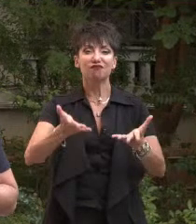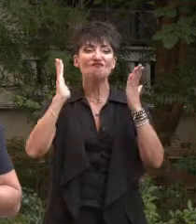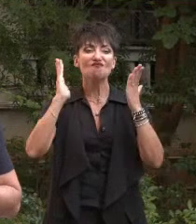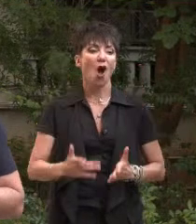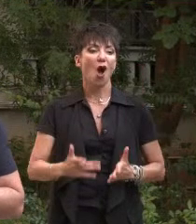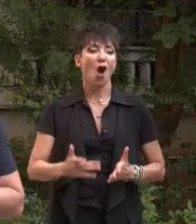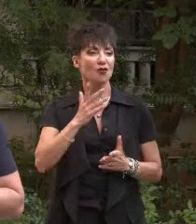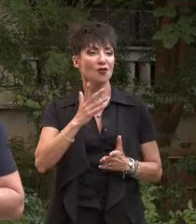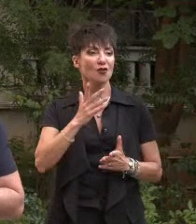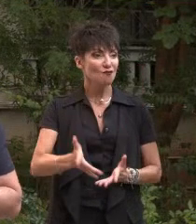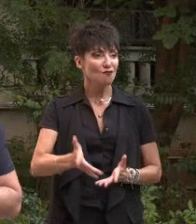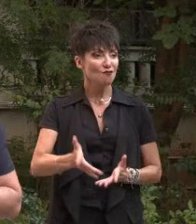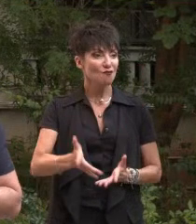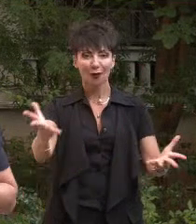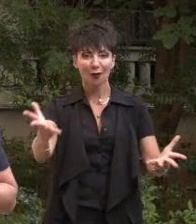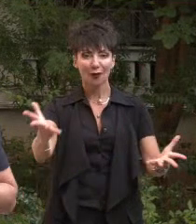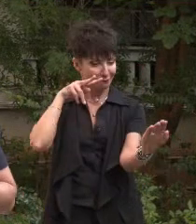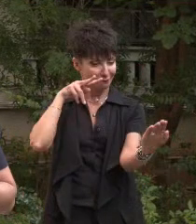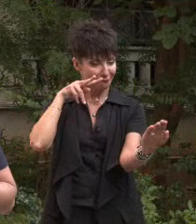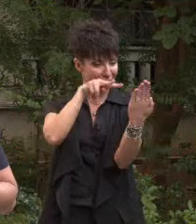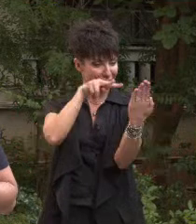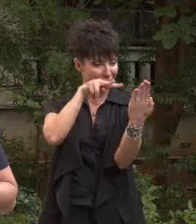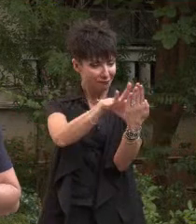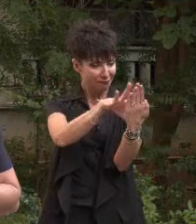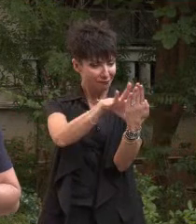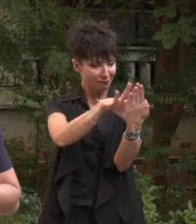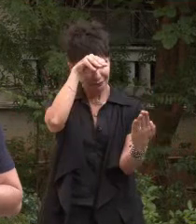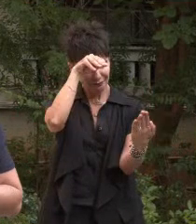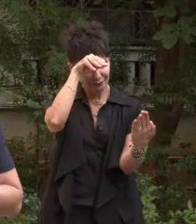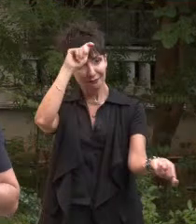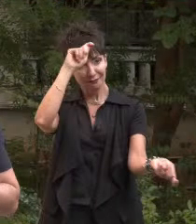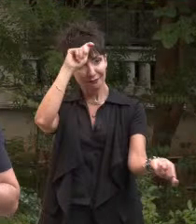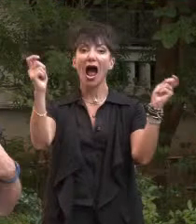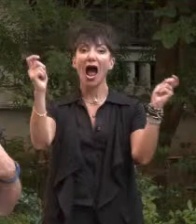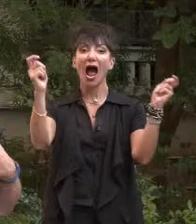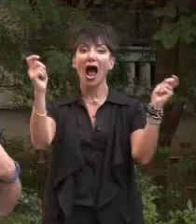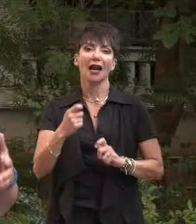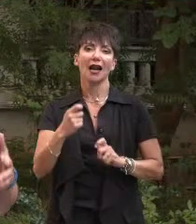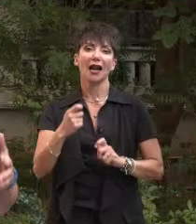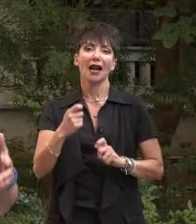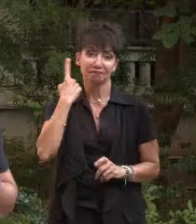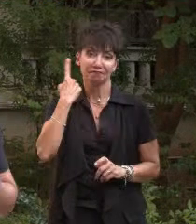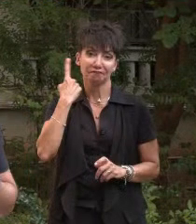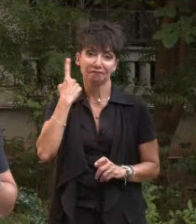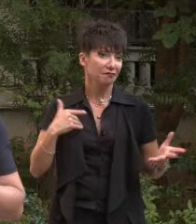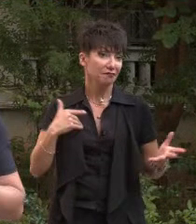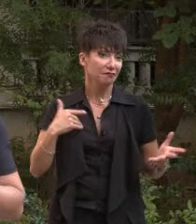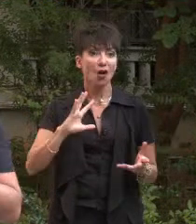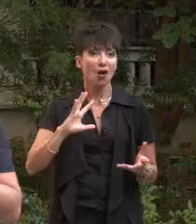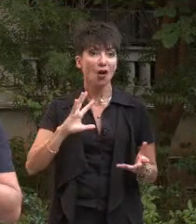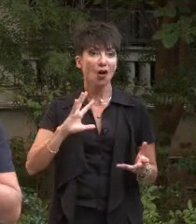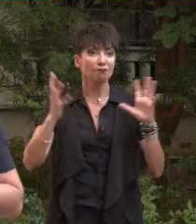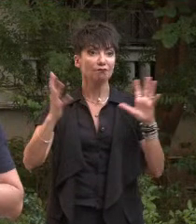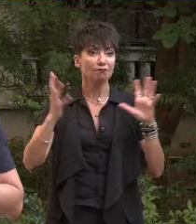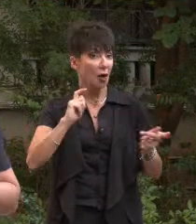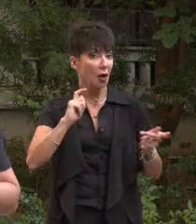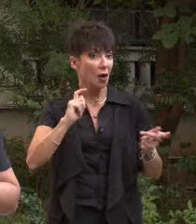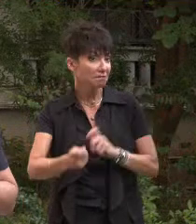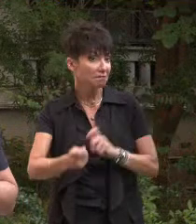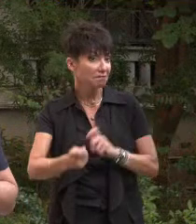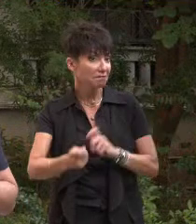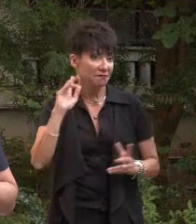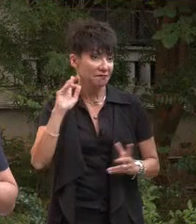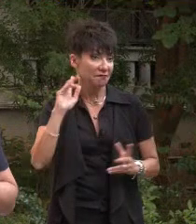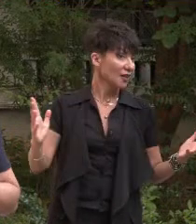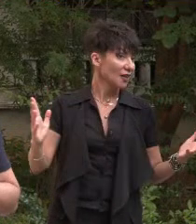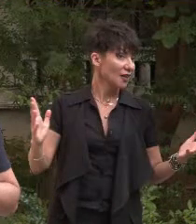να το δώσουν, να το δούμε εμείς, μήπως και αλλάξει ο κόσμος. Δεν ξέρω αν ο κόσμος μπορεί να γίνει καλύτερος, έτσι, αλλά σίγουρα